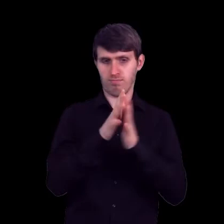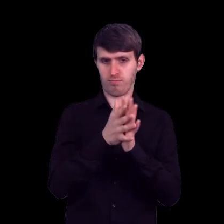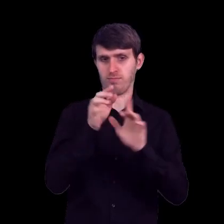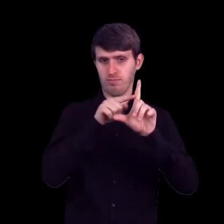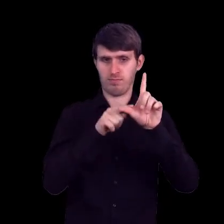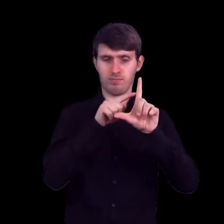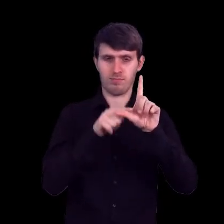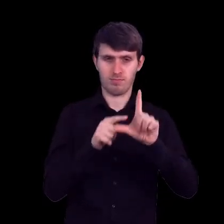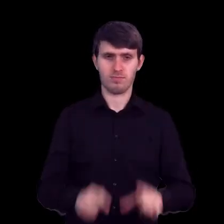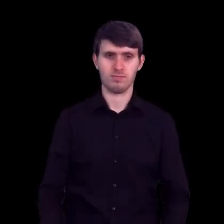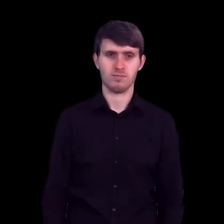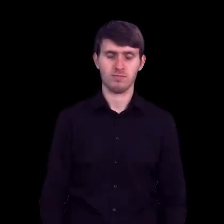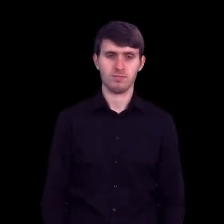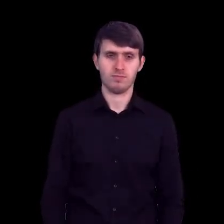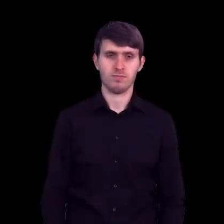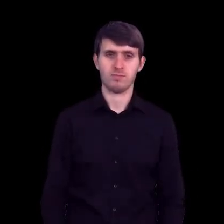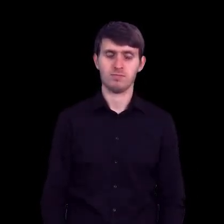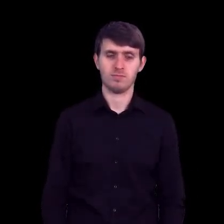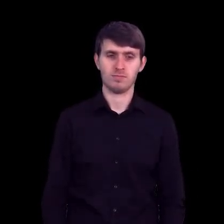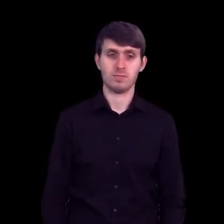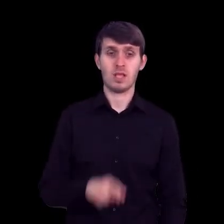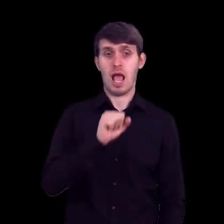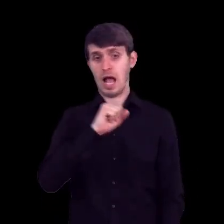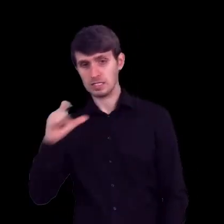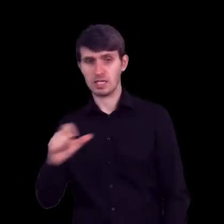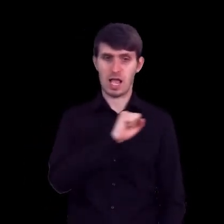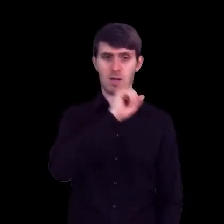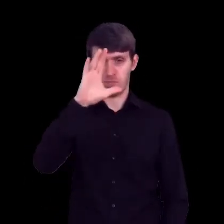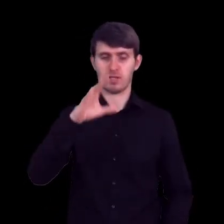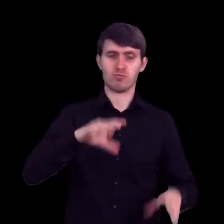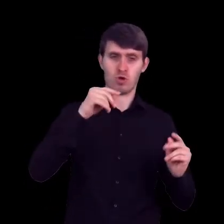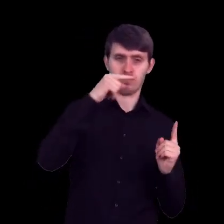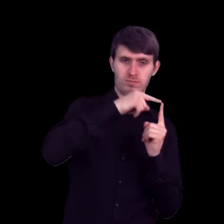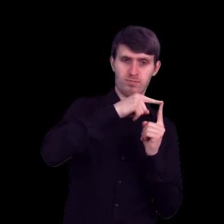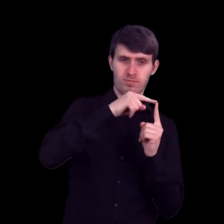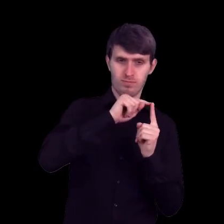półprostych AB i AC, lecz także wierzchołek kąta.